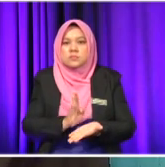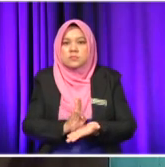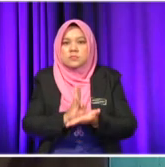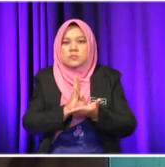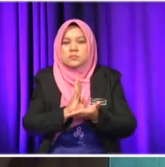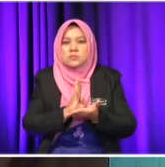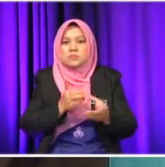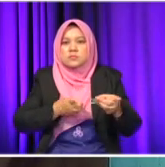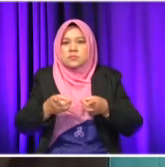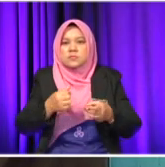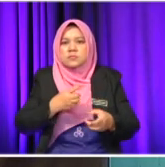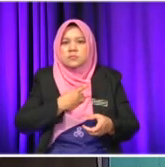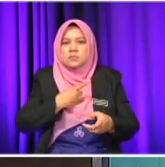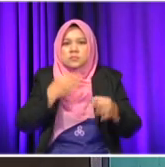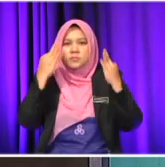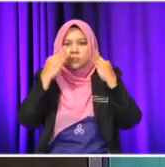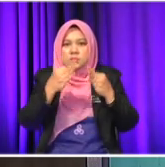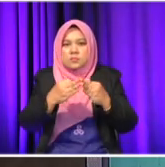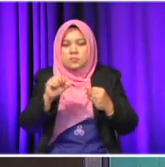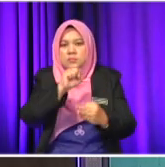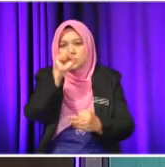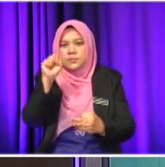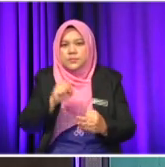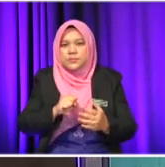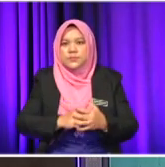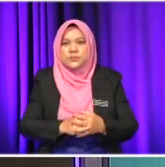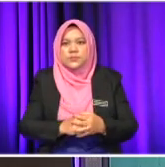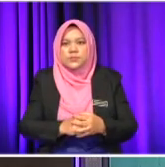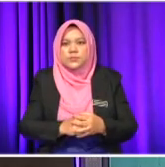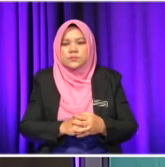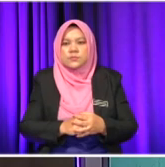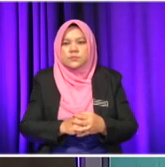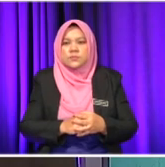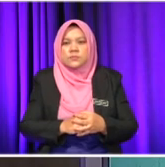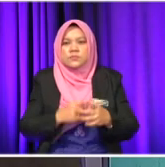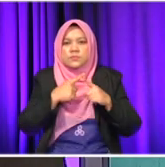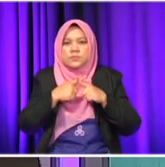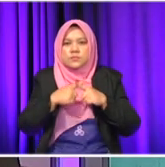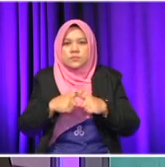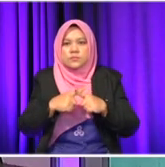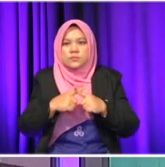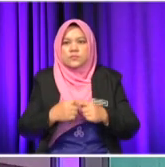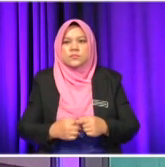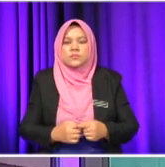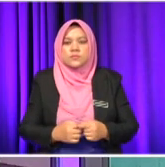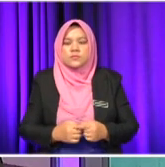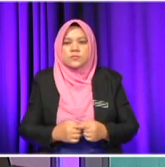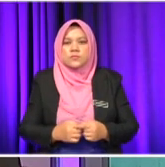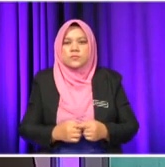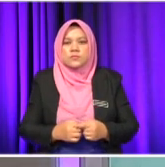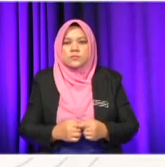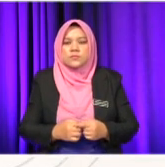disiplinkan dengan diri fokus pada soalnya dengan betul oke yang ini jawabannya salah oke seterusnya soalnya seterusnya